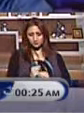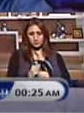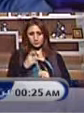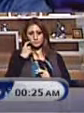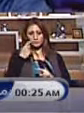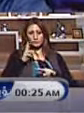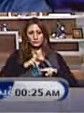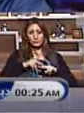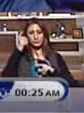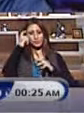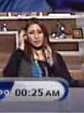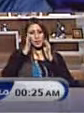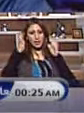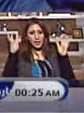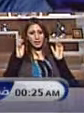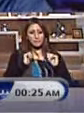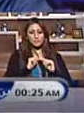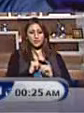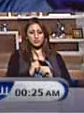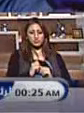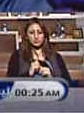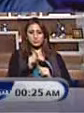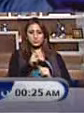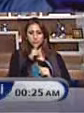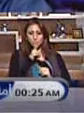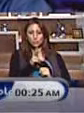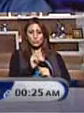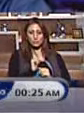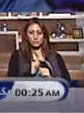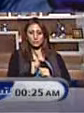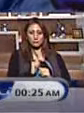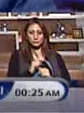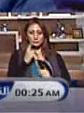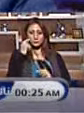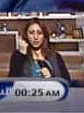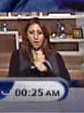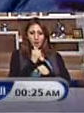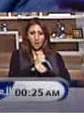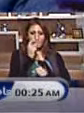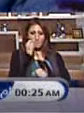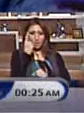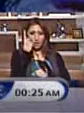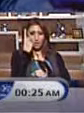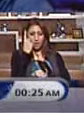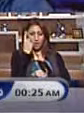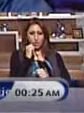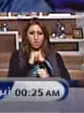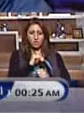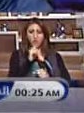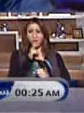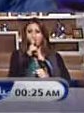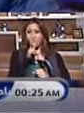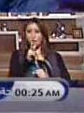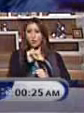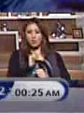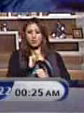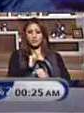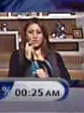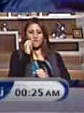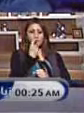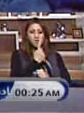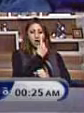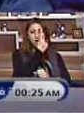اهل الحكمه الحكمه فيقولوا ايه عمل رجل في 1000 رجل خير من قول ال رجل في رجل